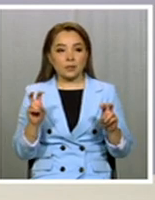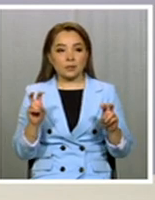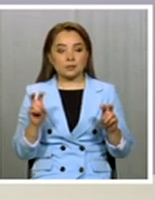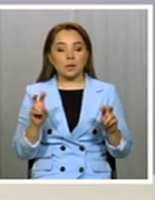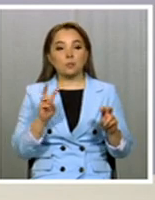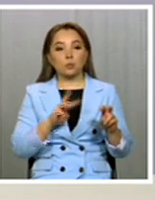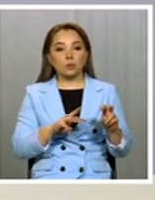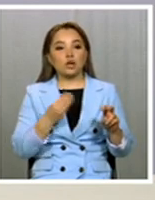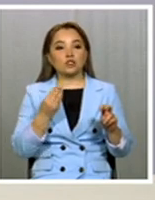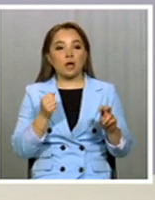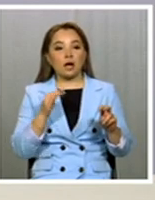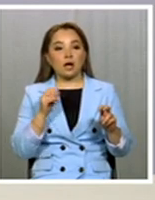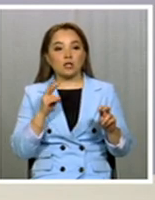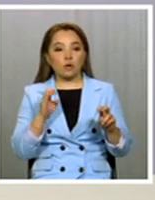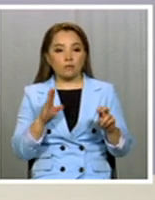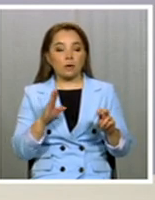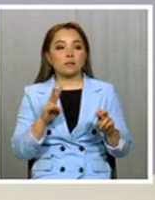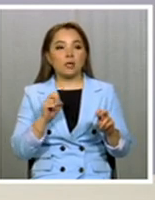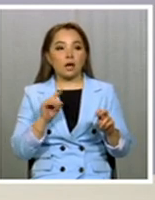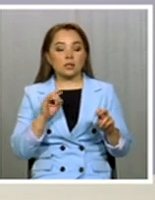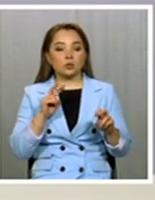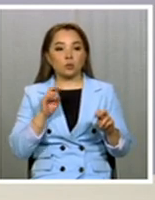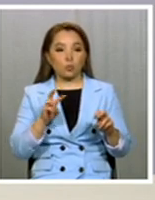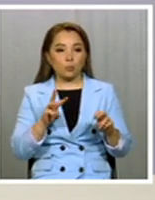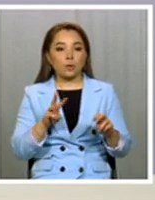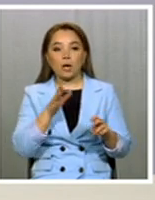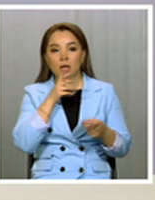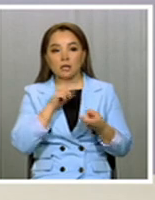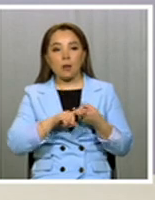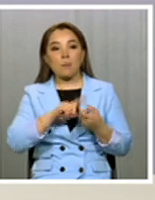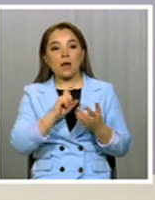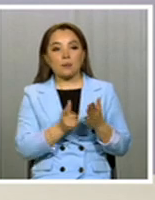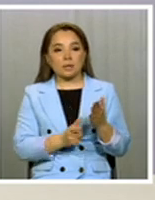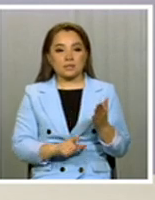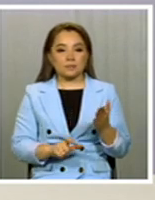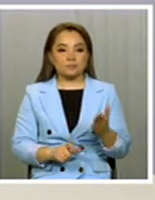Мұхтар Шахановтың «Нарынқым зауалы» поэмасы.